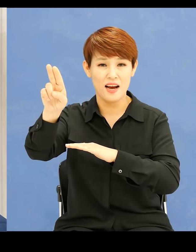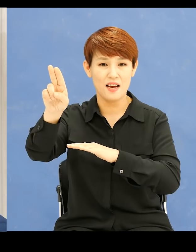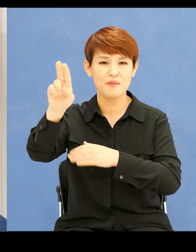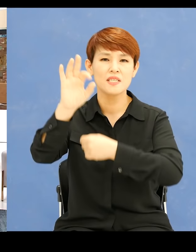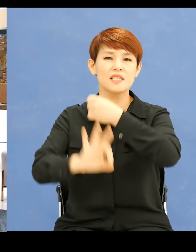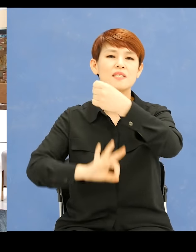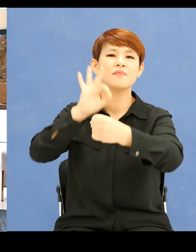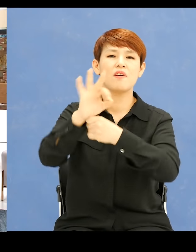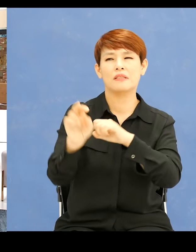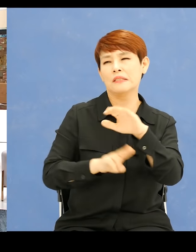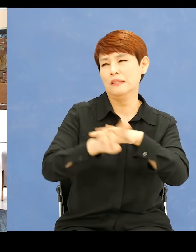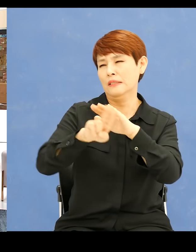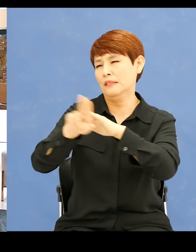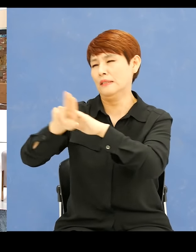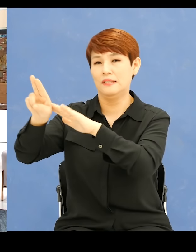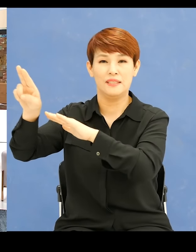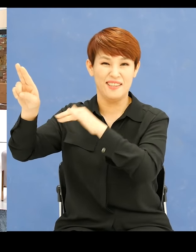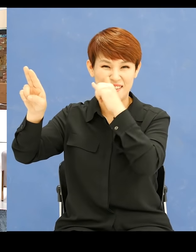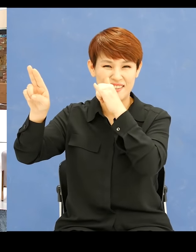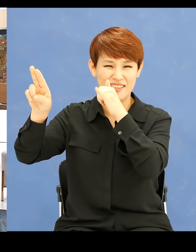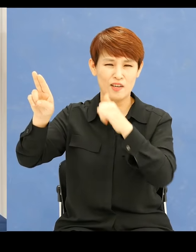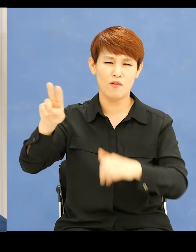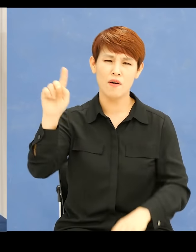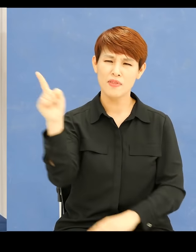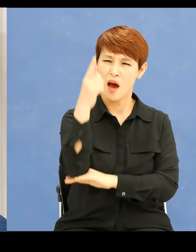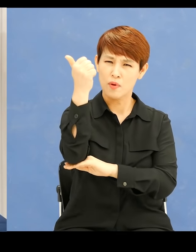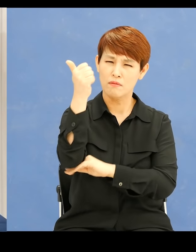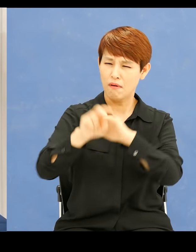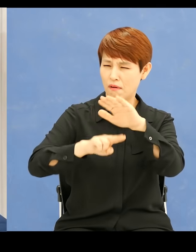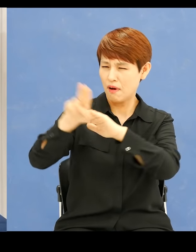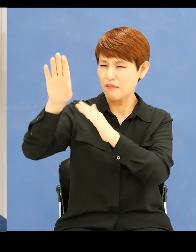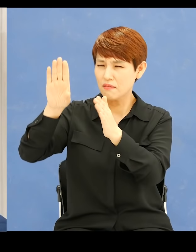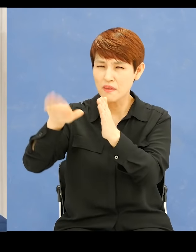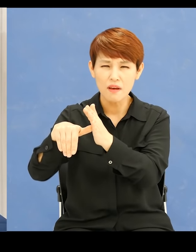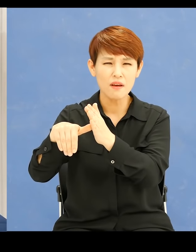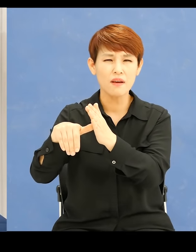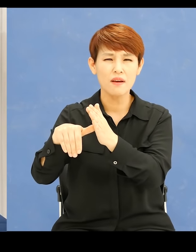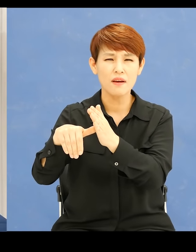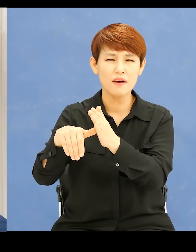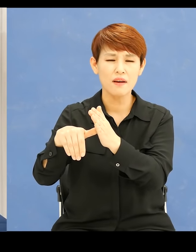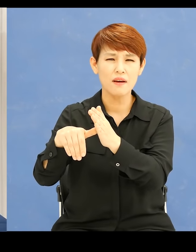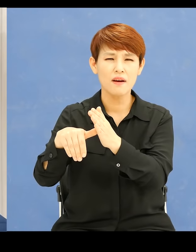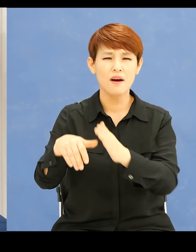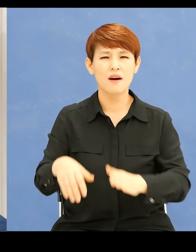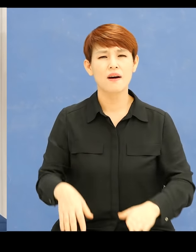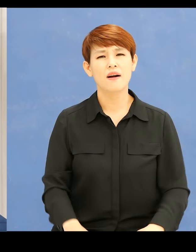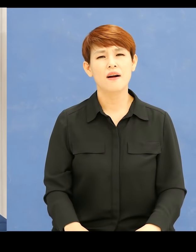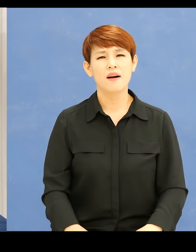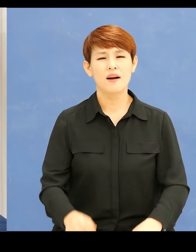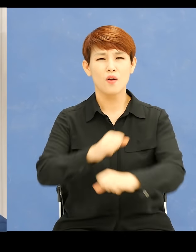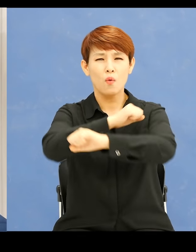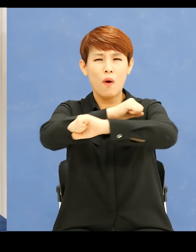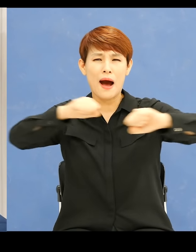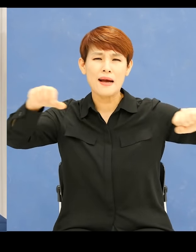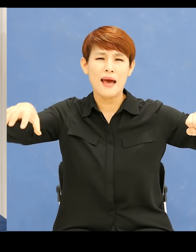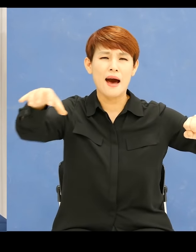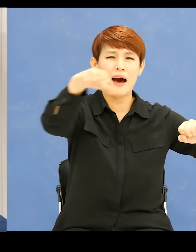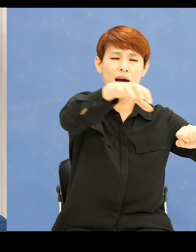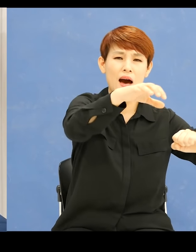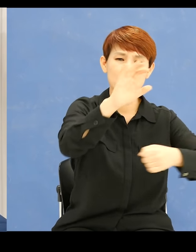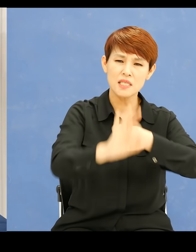최소 10년 정도를 도망 다니거든요. 네. 야, 다윗이 도망 다니면서 얼마나 그 엔게디 광야, 바란 광야,